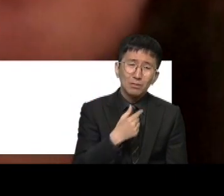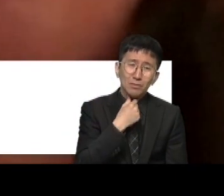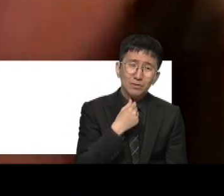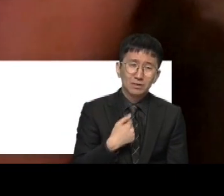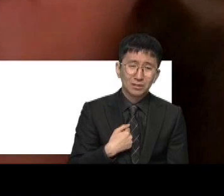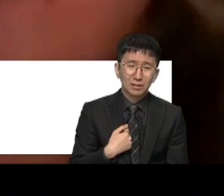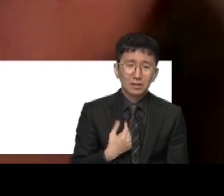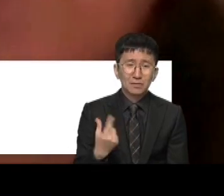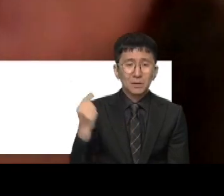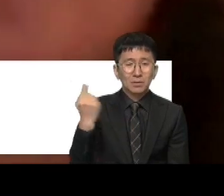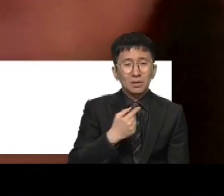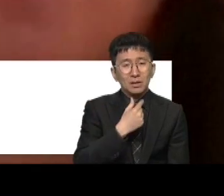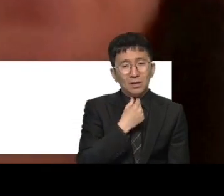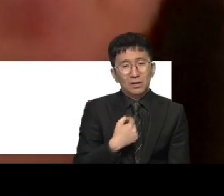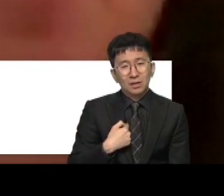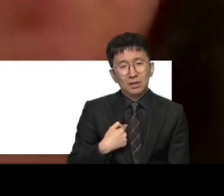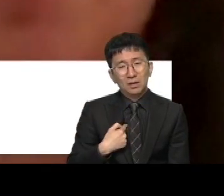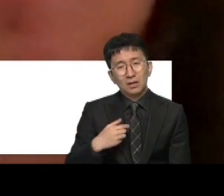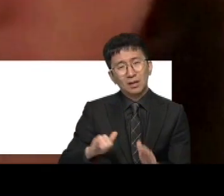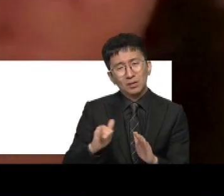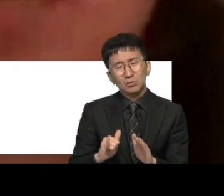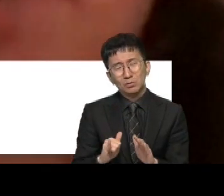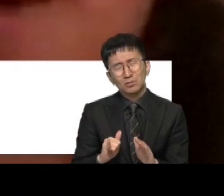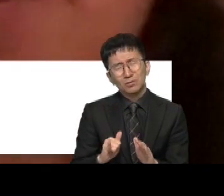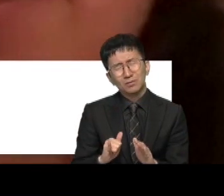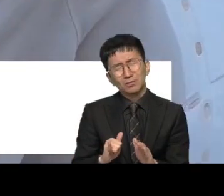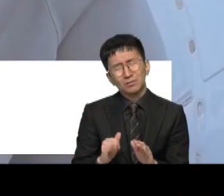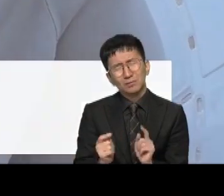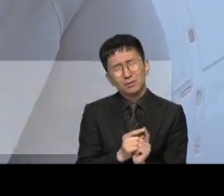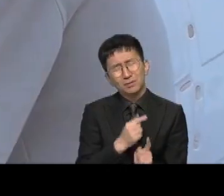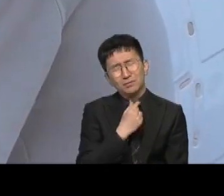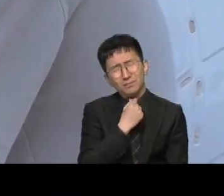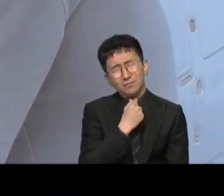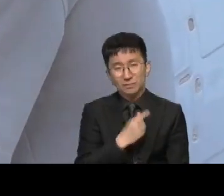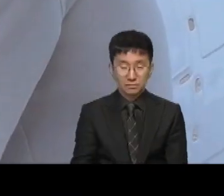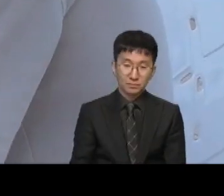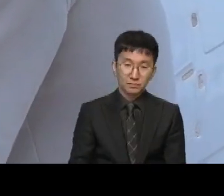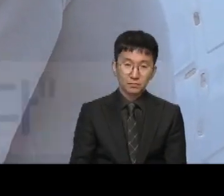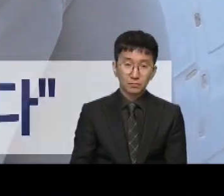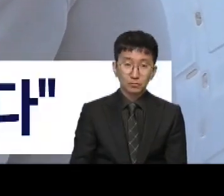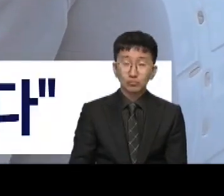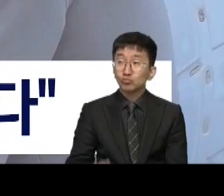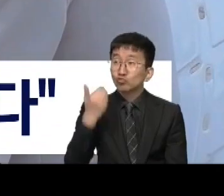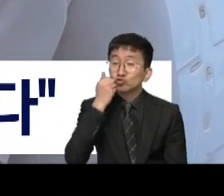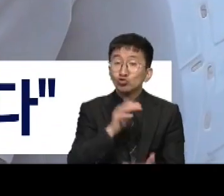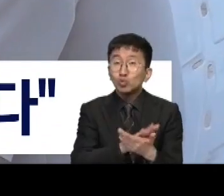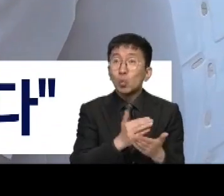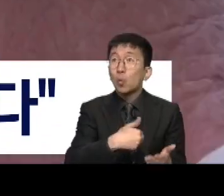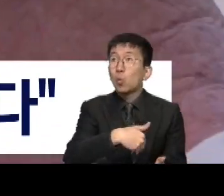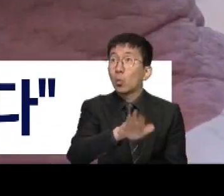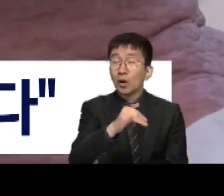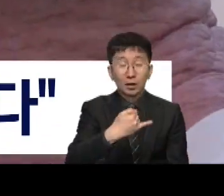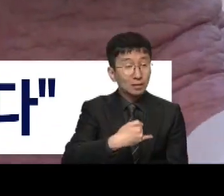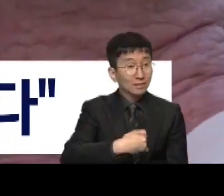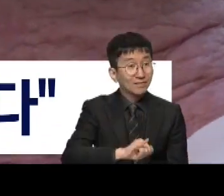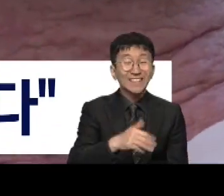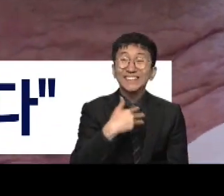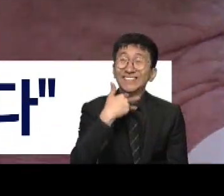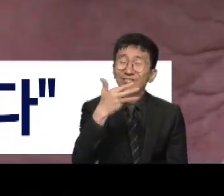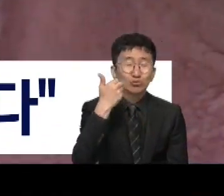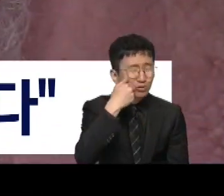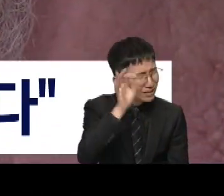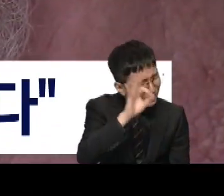I want them back. We all want our family back. 이웃집에 놀러 갔던 8살 딸아이를 찾아 헤매던